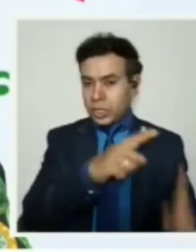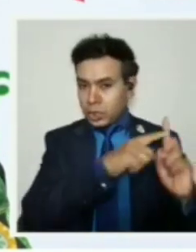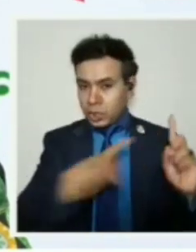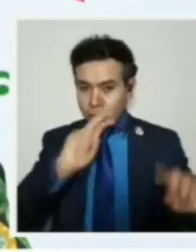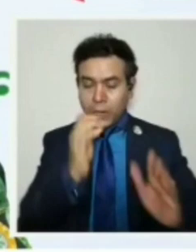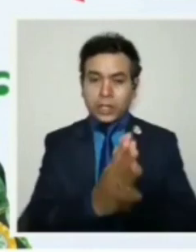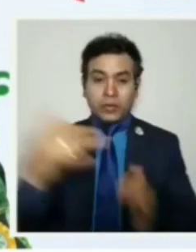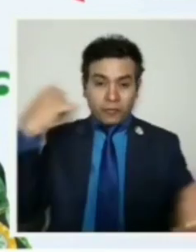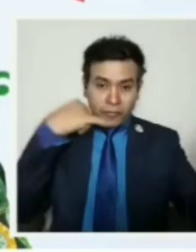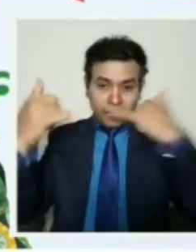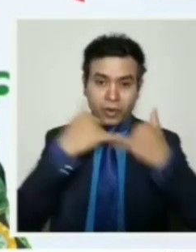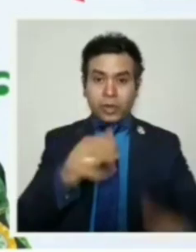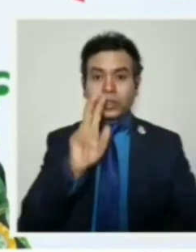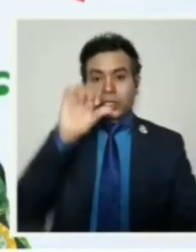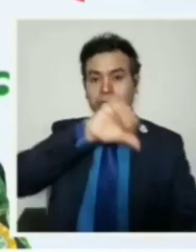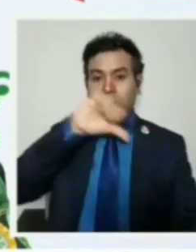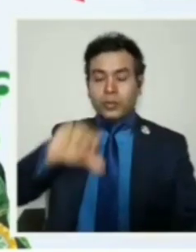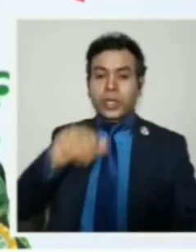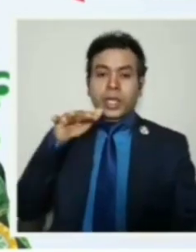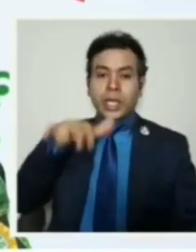দেওয়ার জন্য প্রশিক্ষণপ্রাপ্ত চিকিৎসক